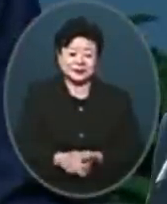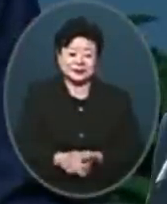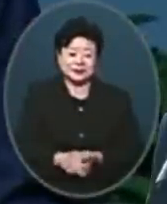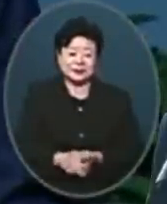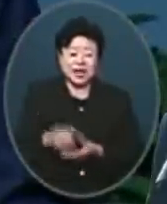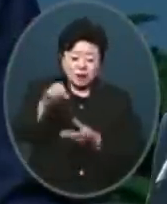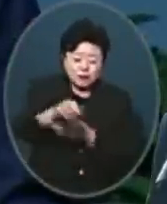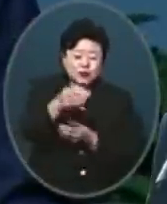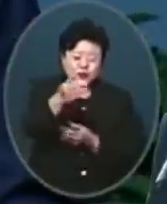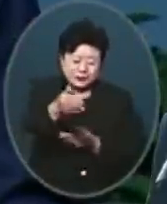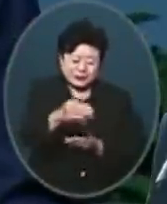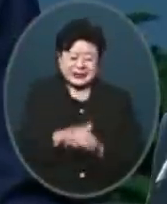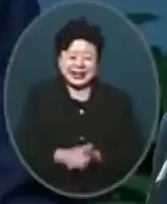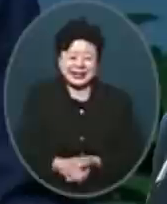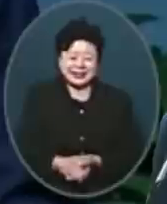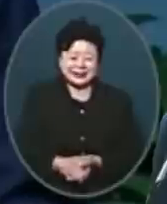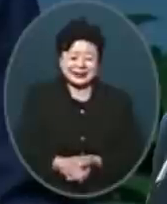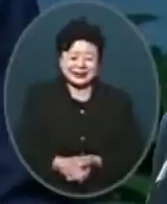부어주신 것입니다.